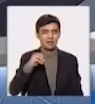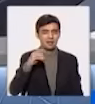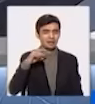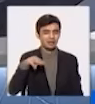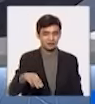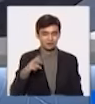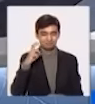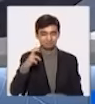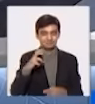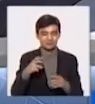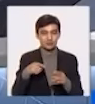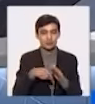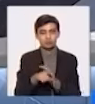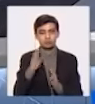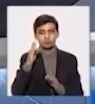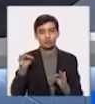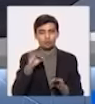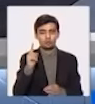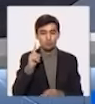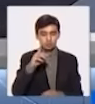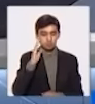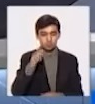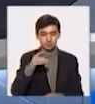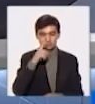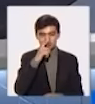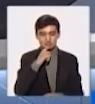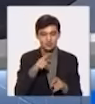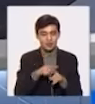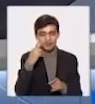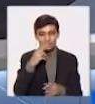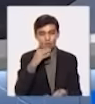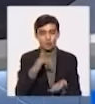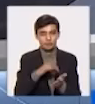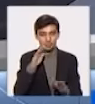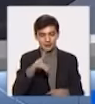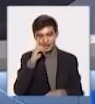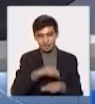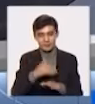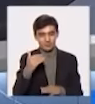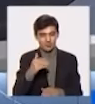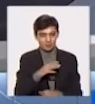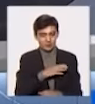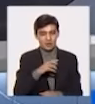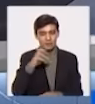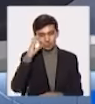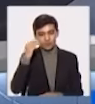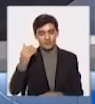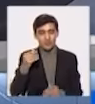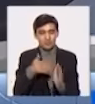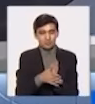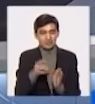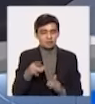болатыны түсініксіз. Жеңіл рельсті көлік жобасы Нұрсұлтан қаласының әкімдігіне тиесілі. Республикалық бюджет секвестрі туралы